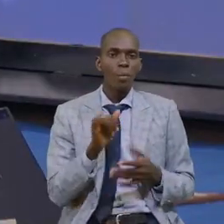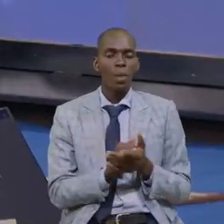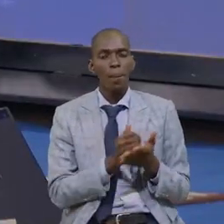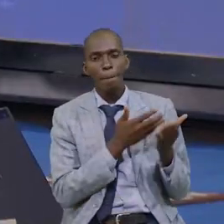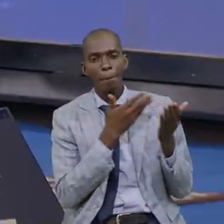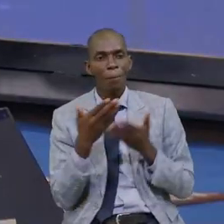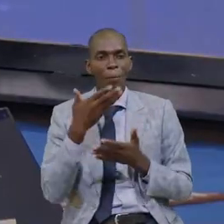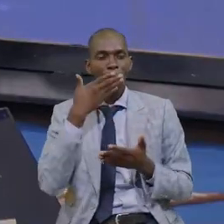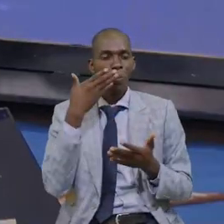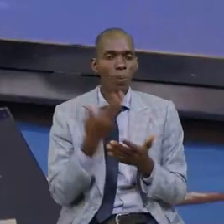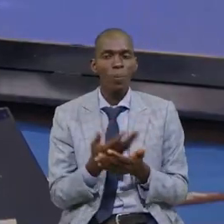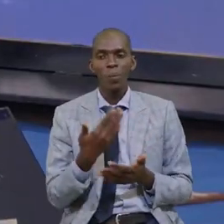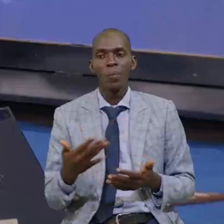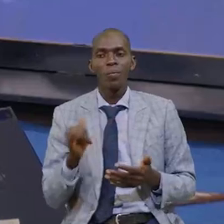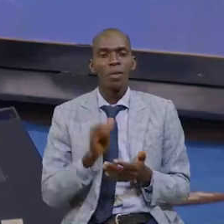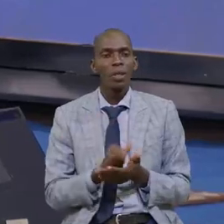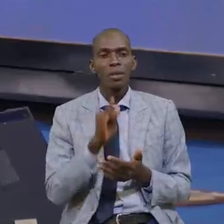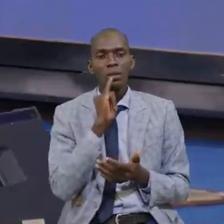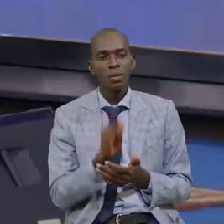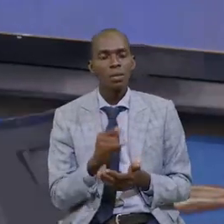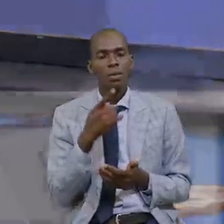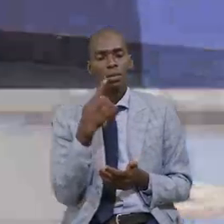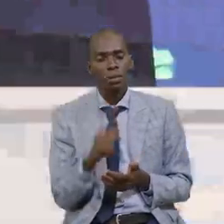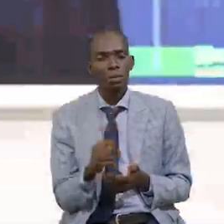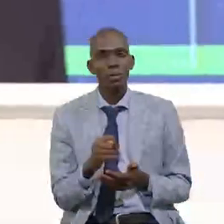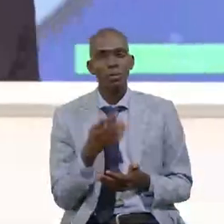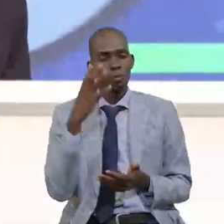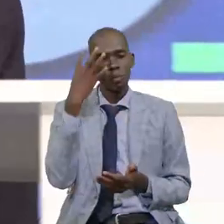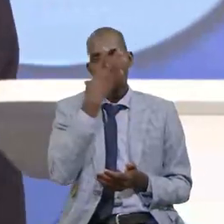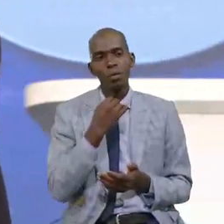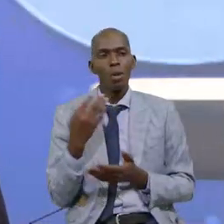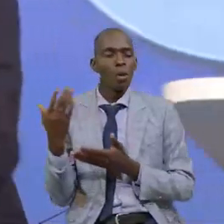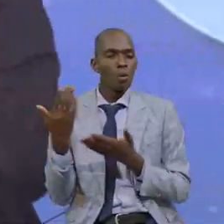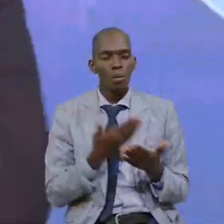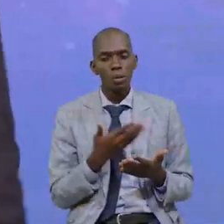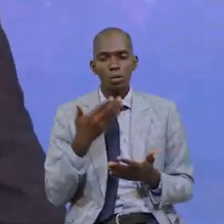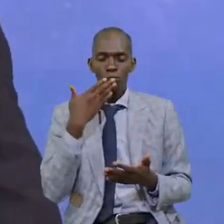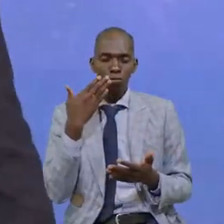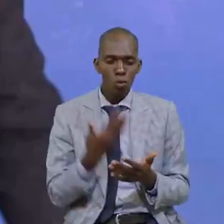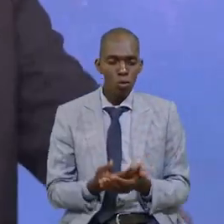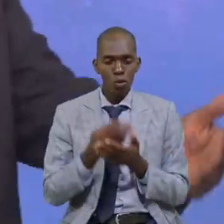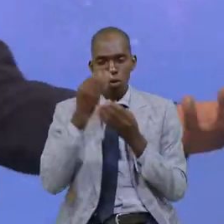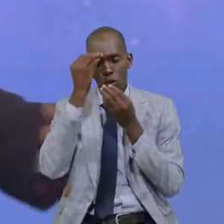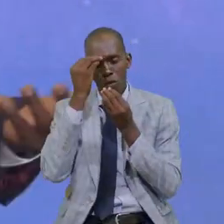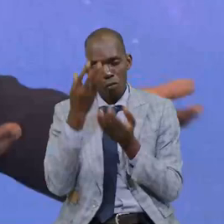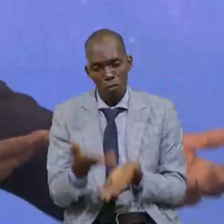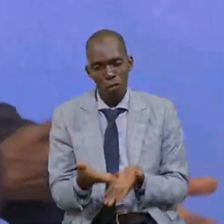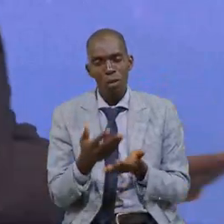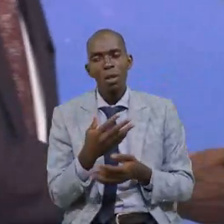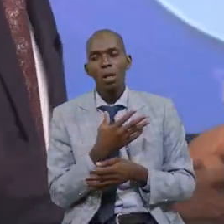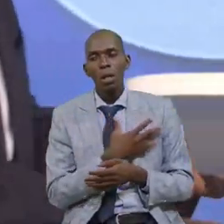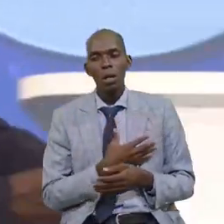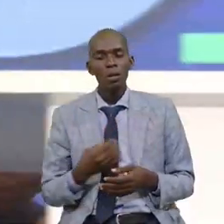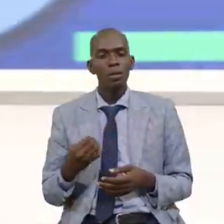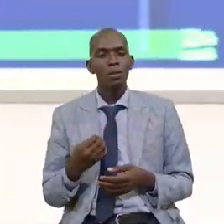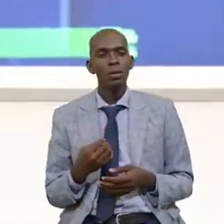bonnes nouvelles. Ça, c'est la beauté. Qui apporte les bonnes nouvelles. Les bonnes